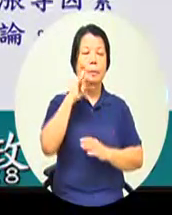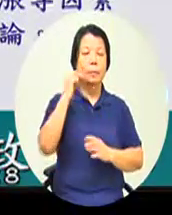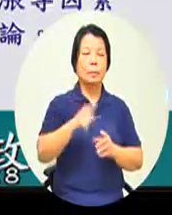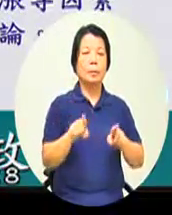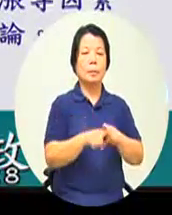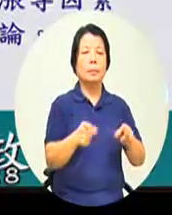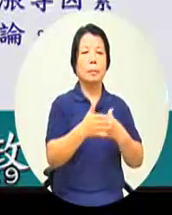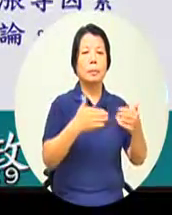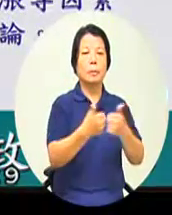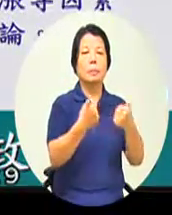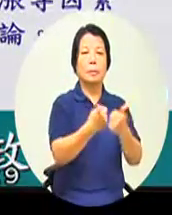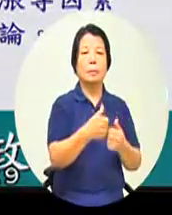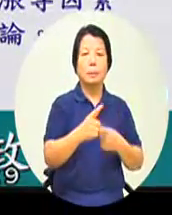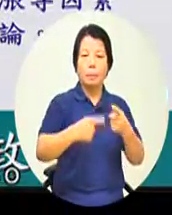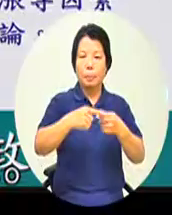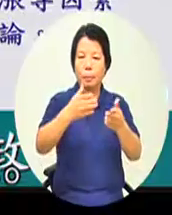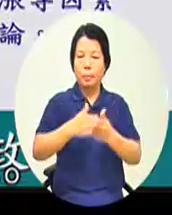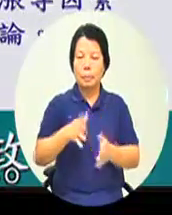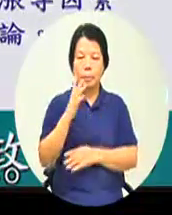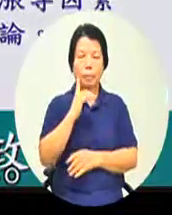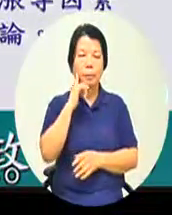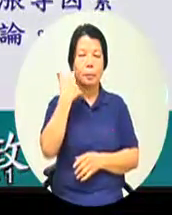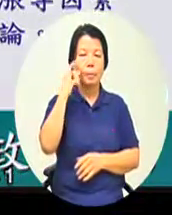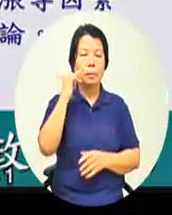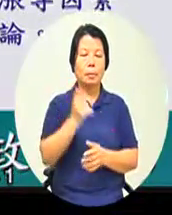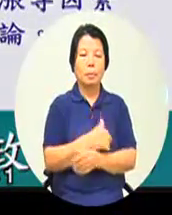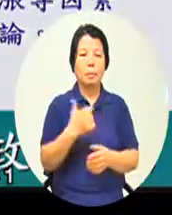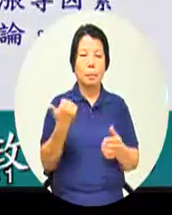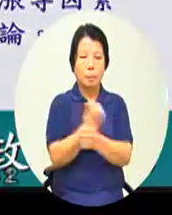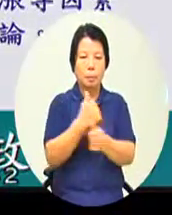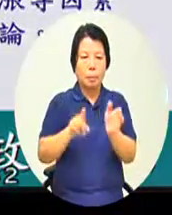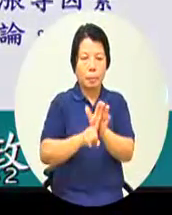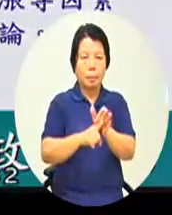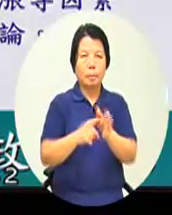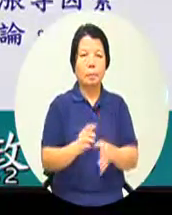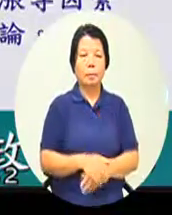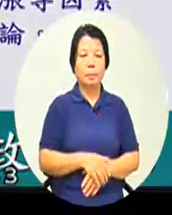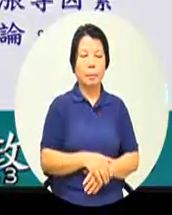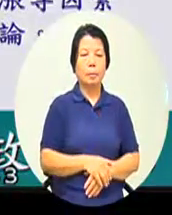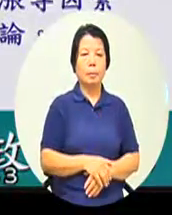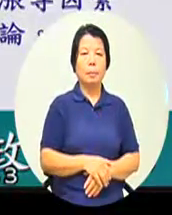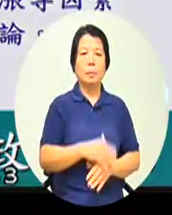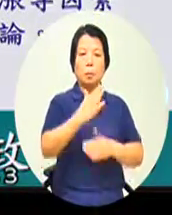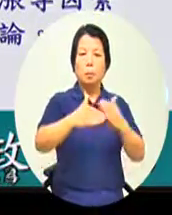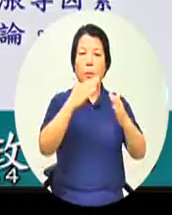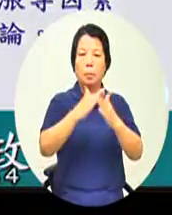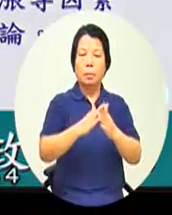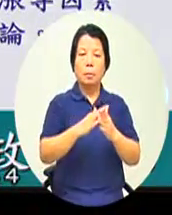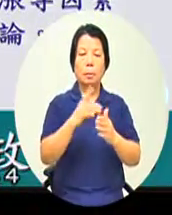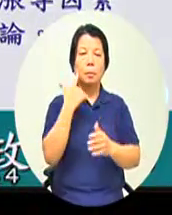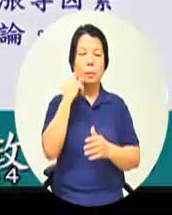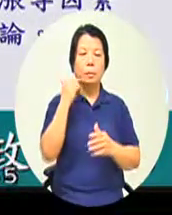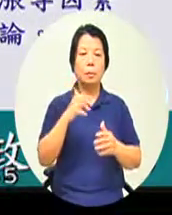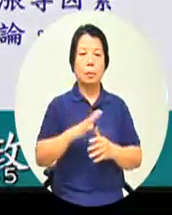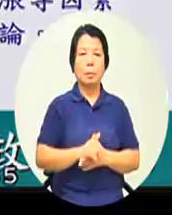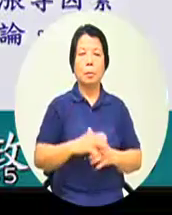家属的代表。家属各学校的家属家长会长好